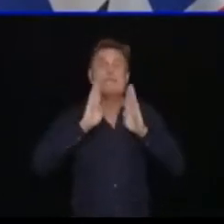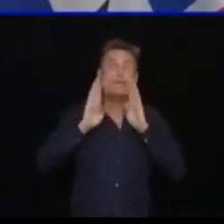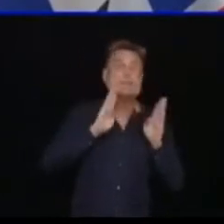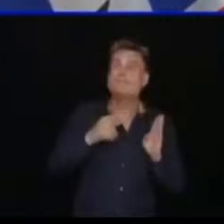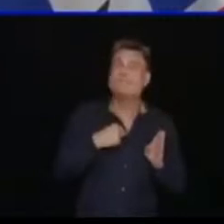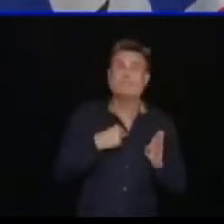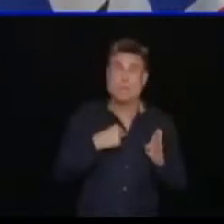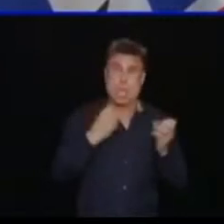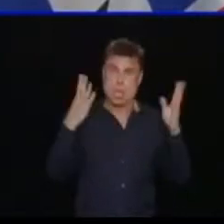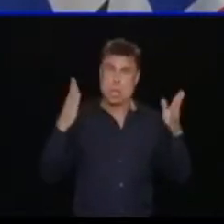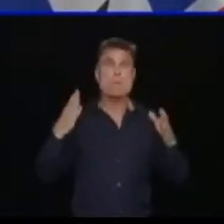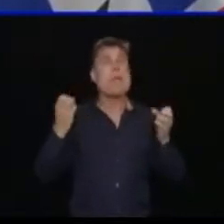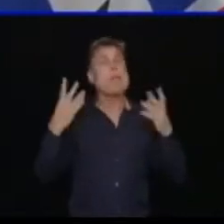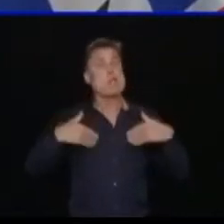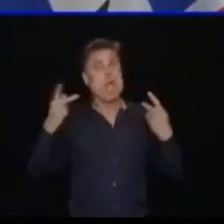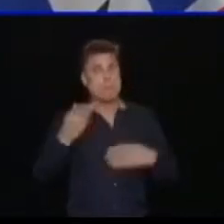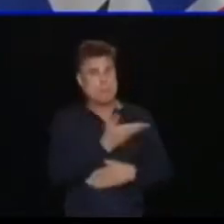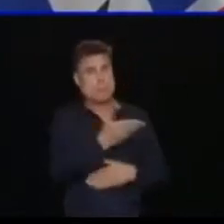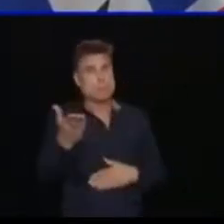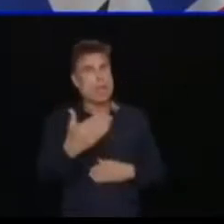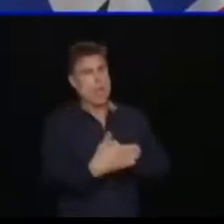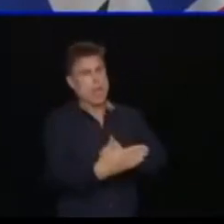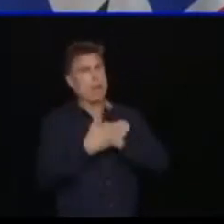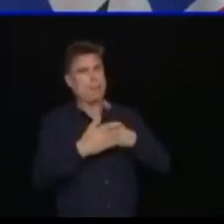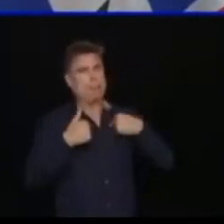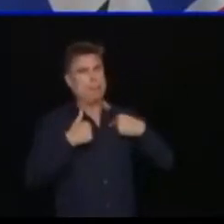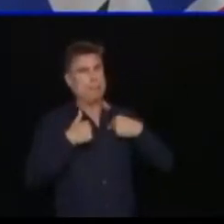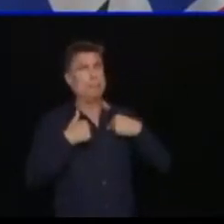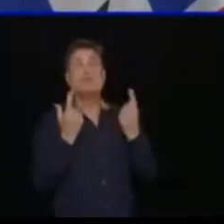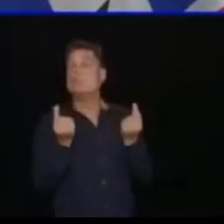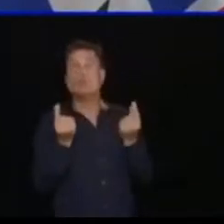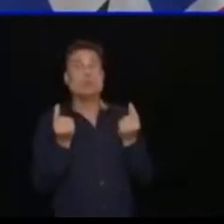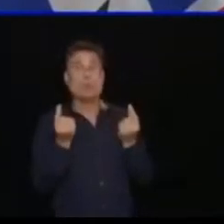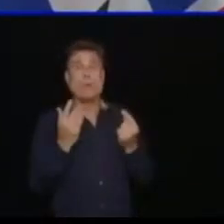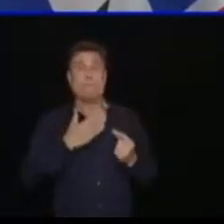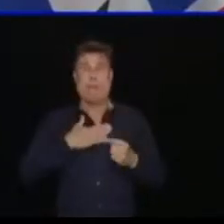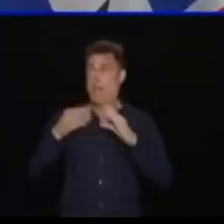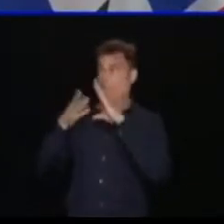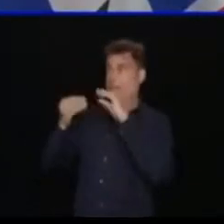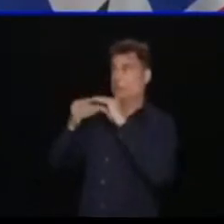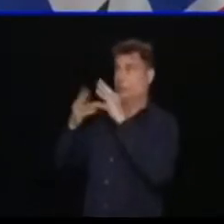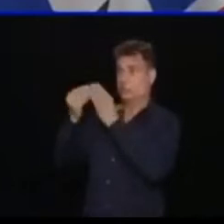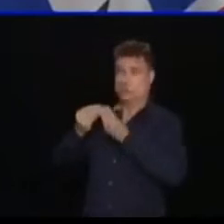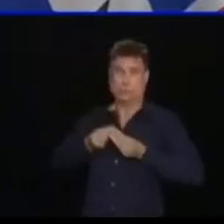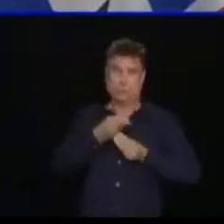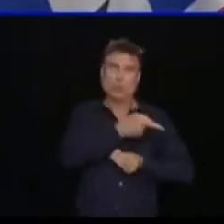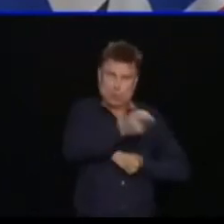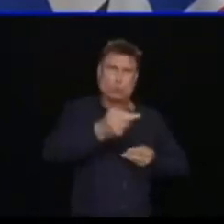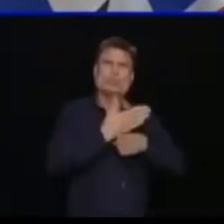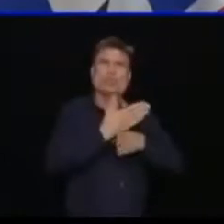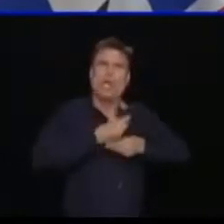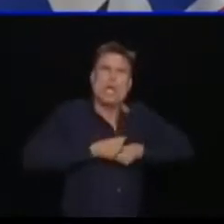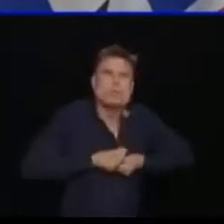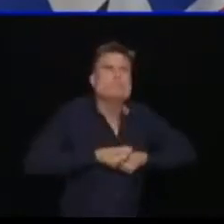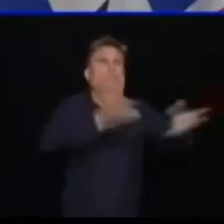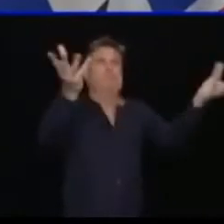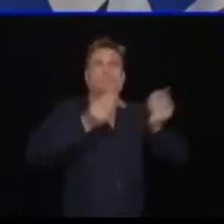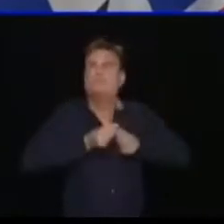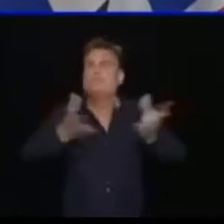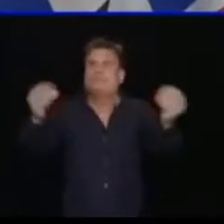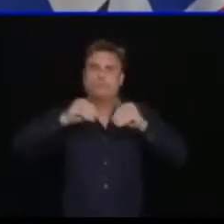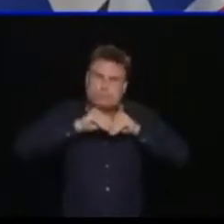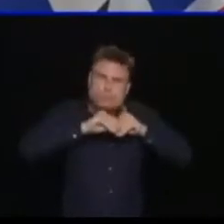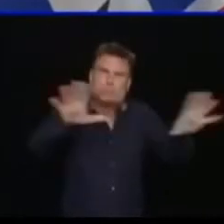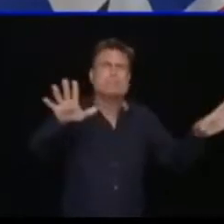的冲击， Use your influence to 利用 share 你 a 们的 message 影 with your 响 friends and 分 your 享你们的 connections. 经验， Don't let COVID-19